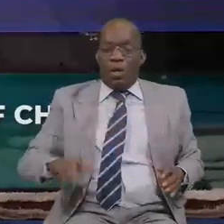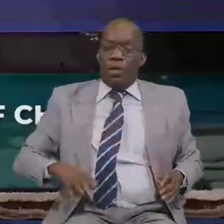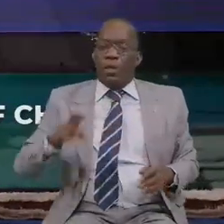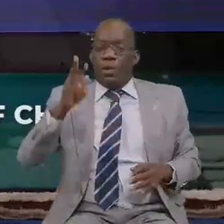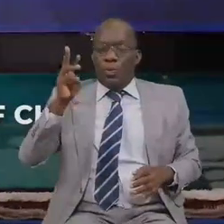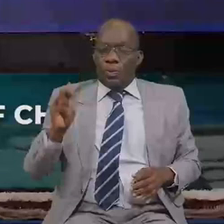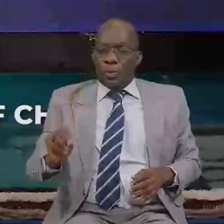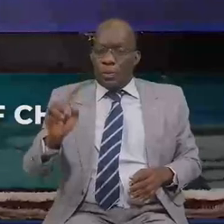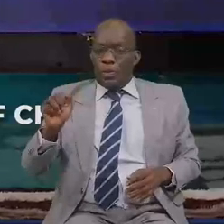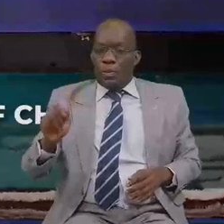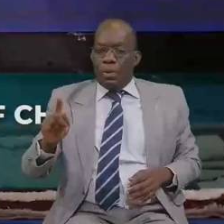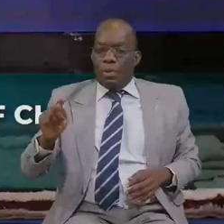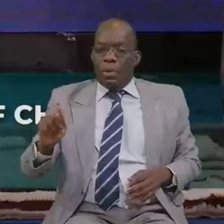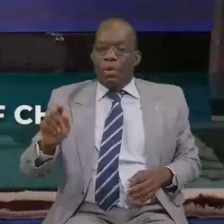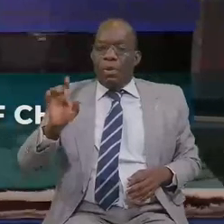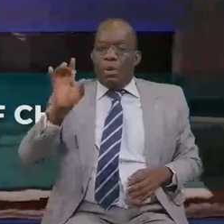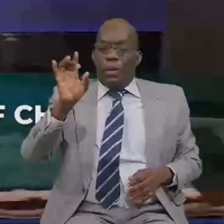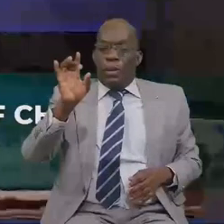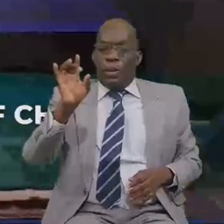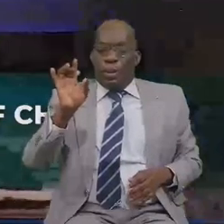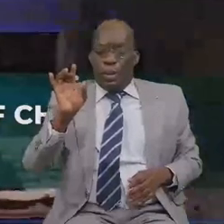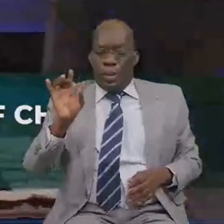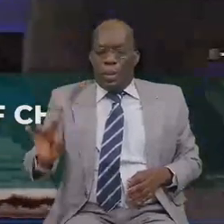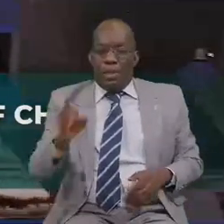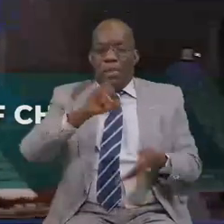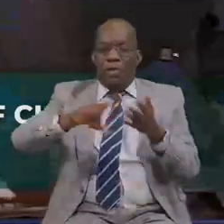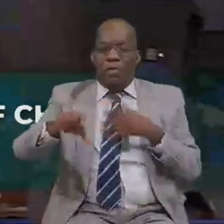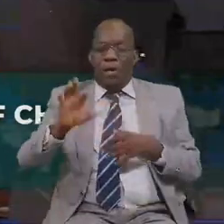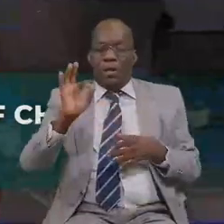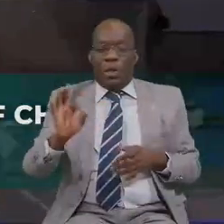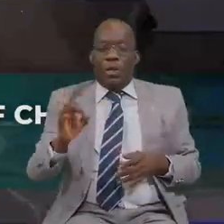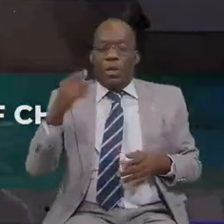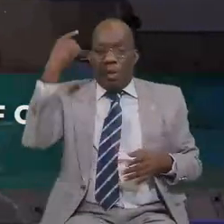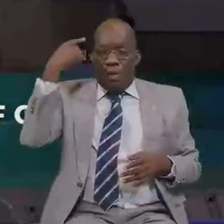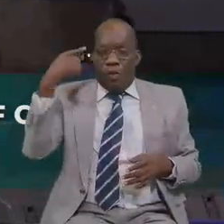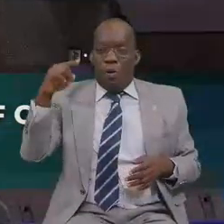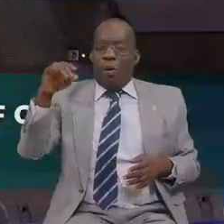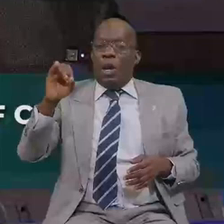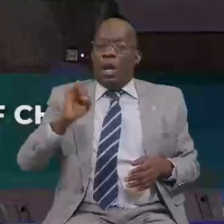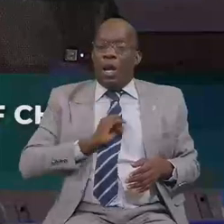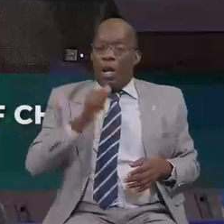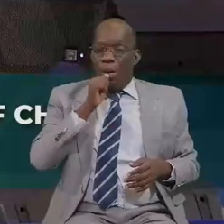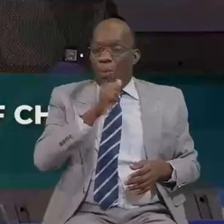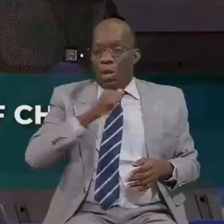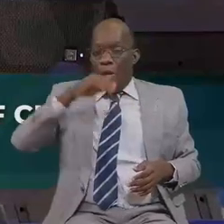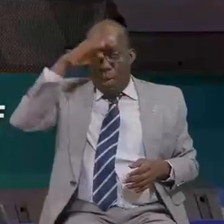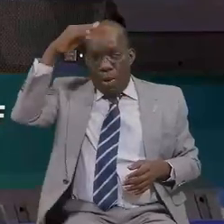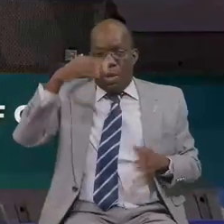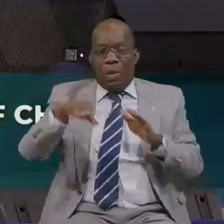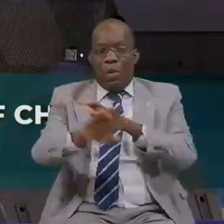verset 9 et dit, « Car moi qui suis soumis à des supérieurs. »